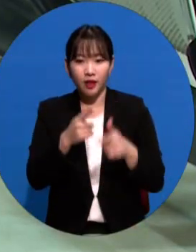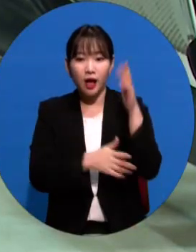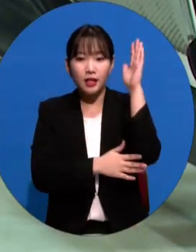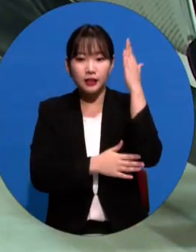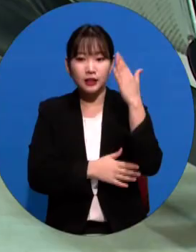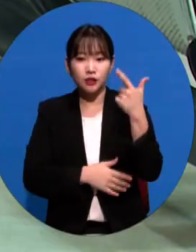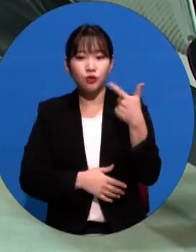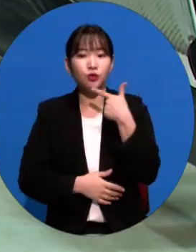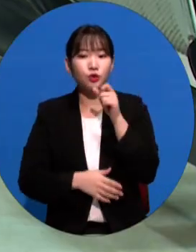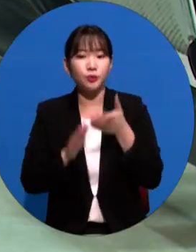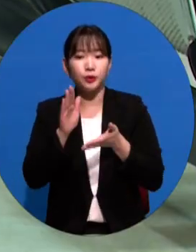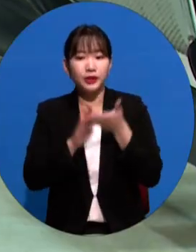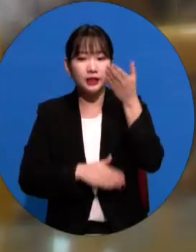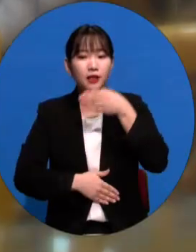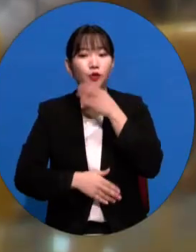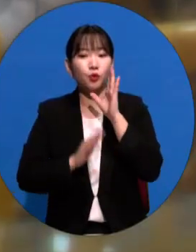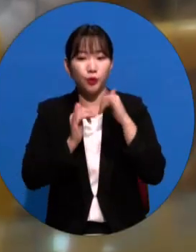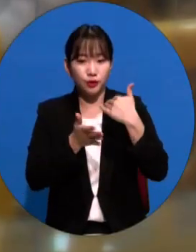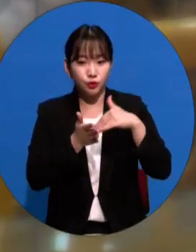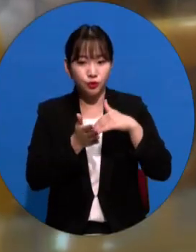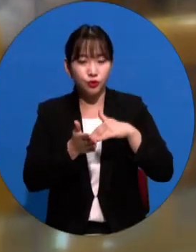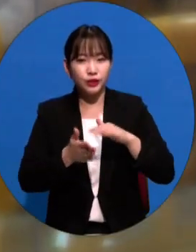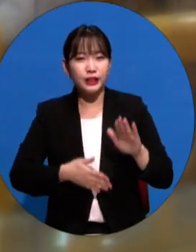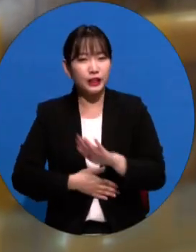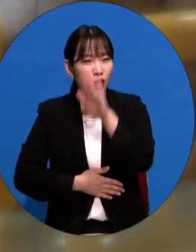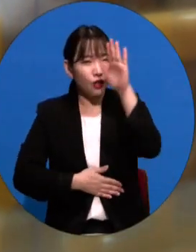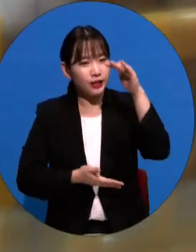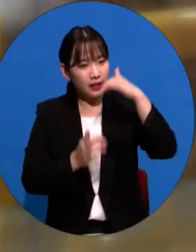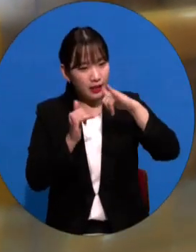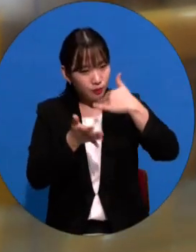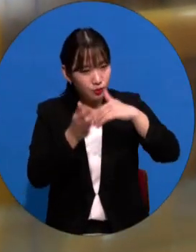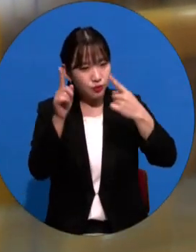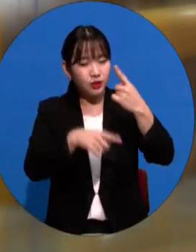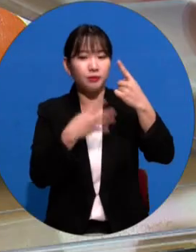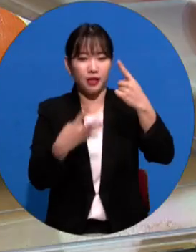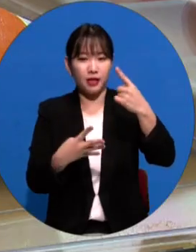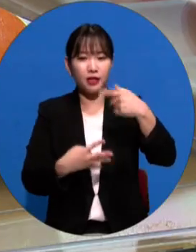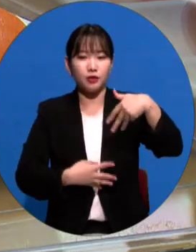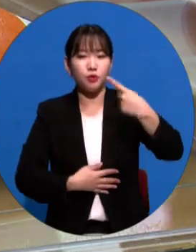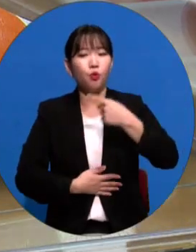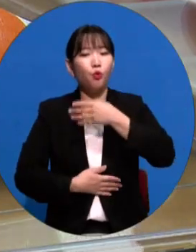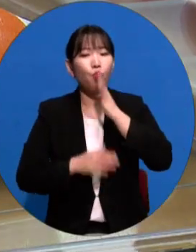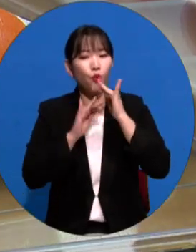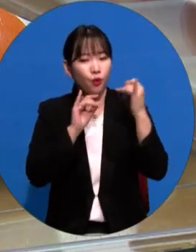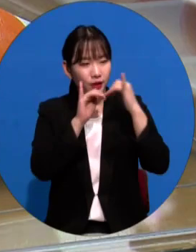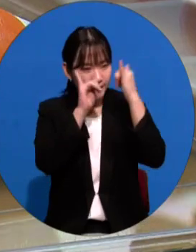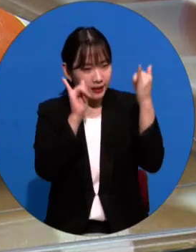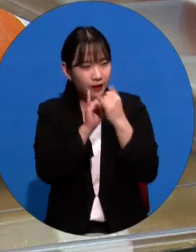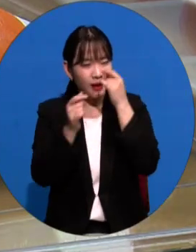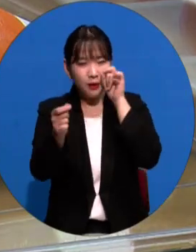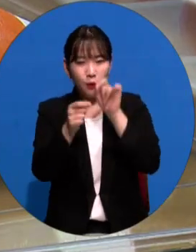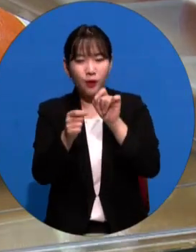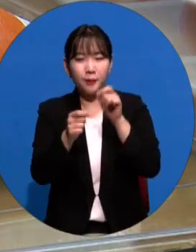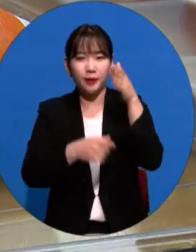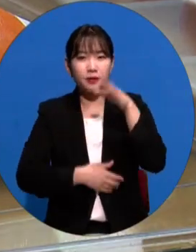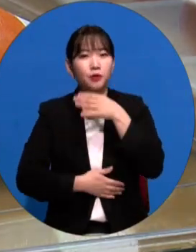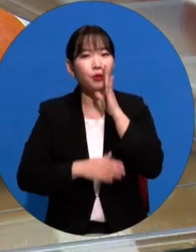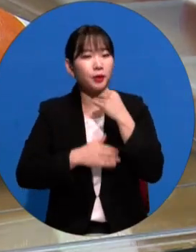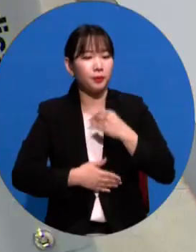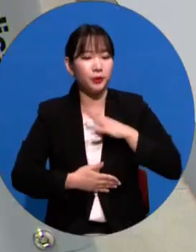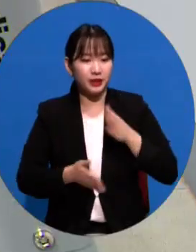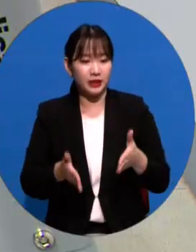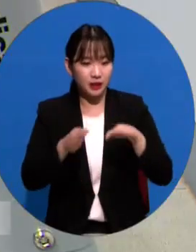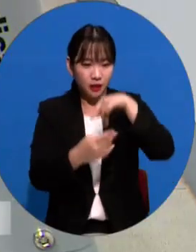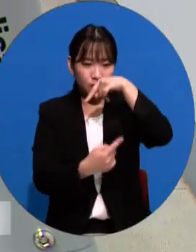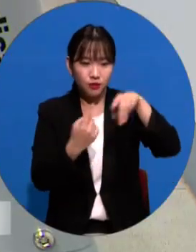목포시의 65세 이상 노인 인구는 전체 인구의 4분의 1가량으로 초고령화 사회를 눈앞에 두고 있습니다. 하지만 노인복지시설